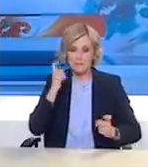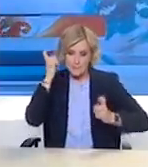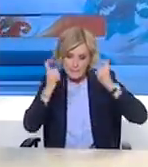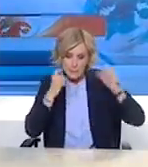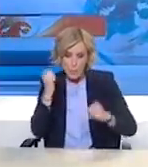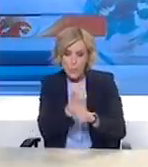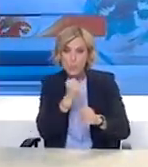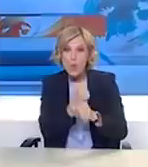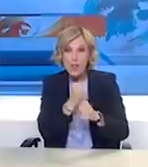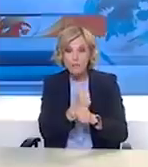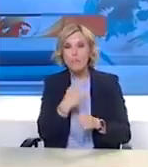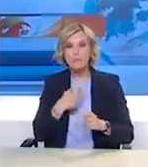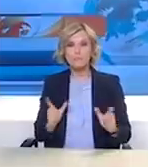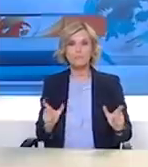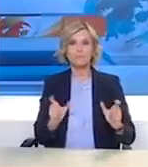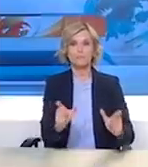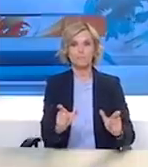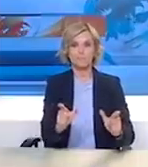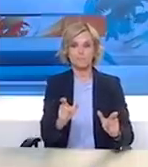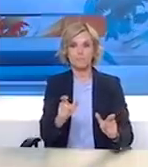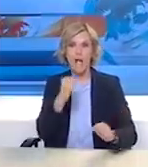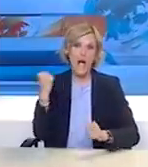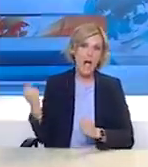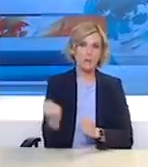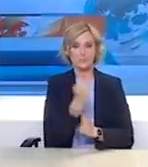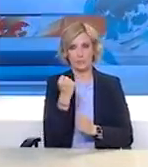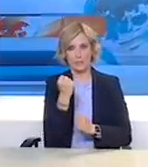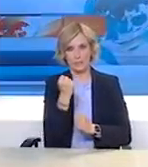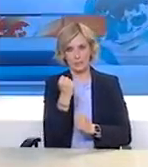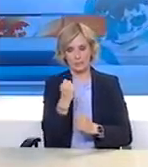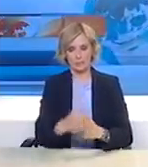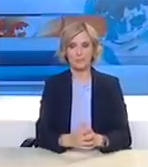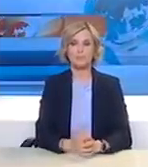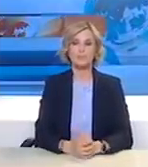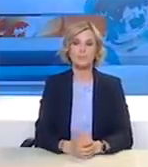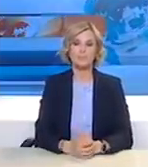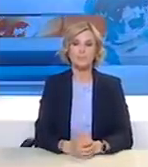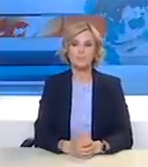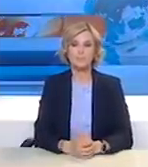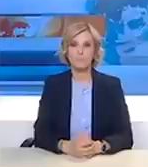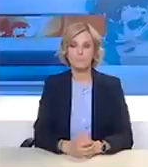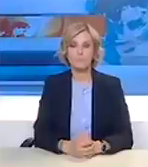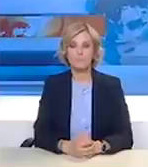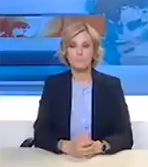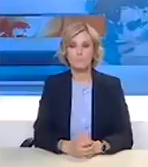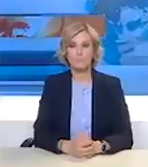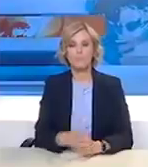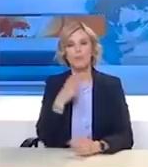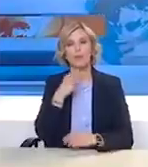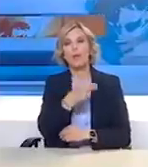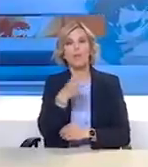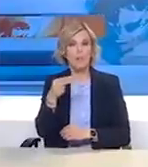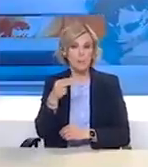τούτου, αντιλαμβάνεστε ότι ο βαθμός επιφυλακής μας και γρήγορσής μας είναι υψηλός. Σε σχέση και αναφορικά με το θέμα